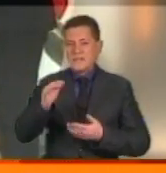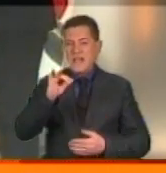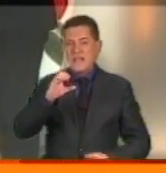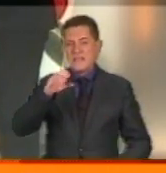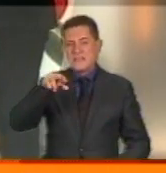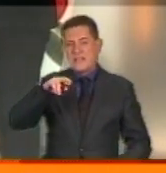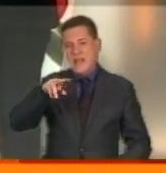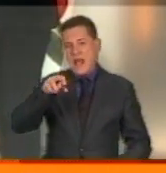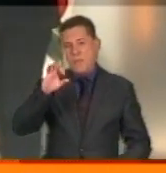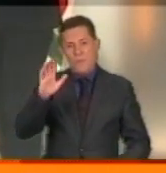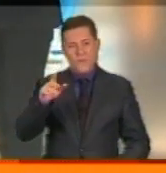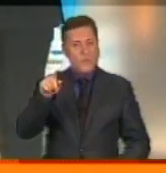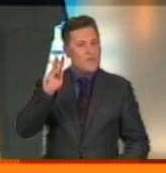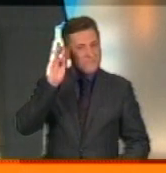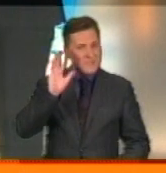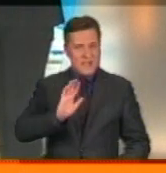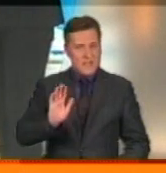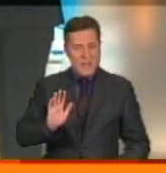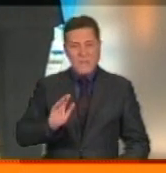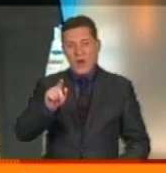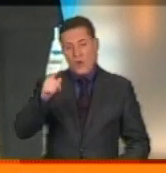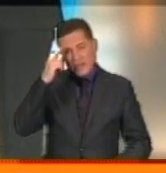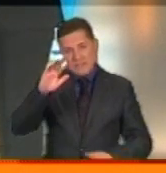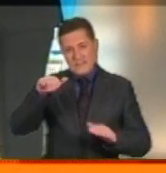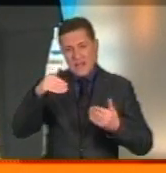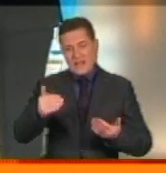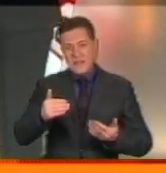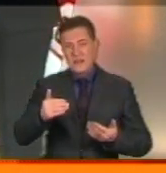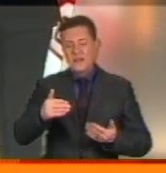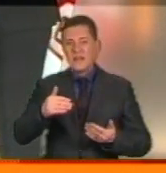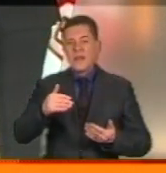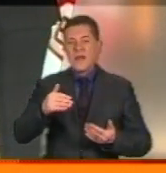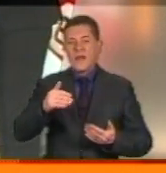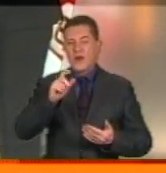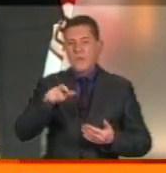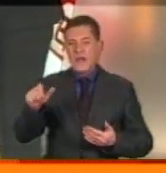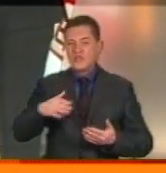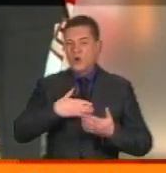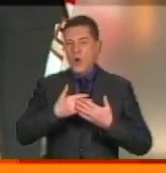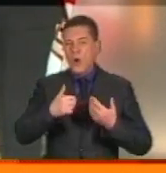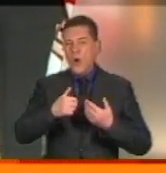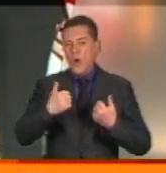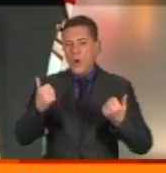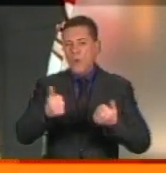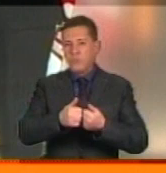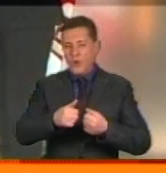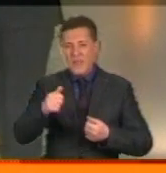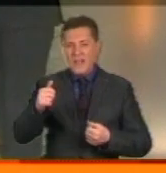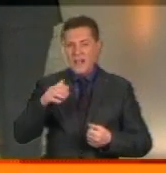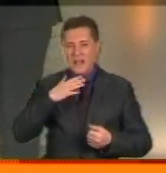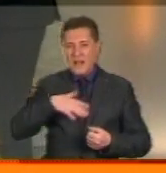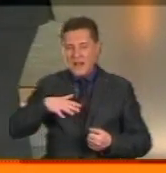і він не дипломат. Він ініціатор громадянської облоги Криму. Вже давно говорить про батальйон із кримських татар, який увійде до